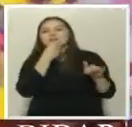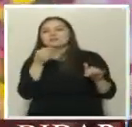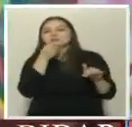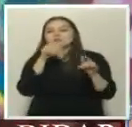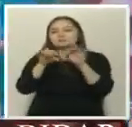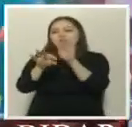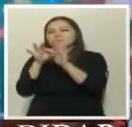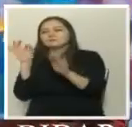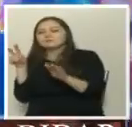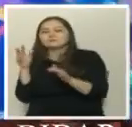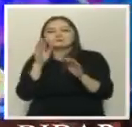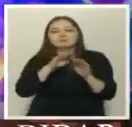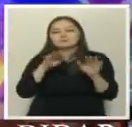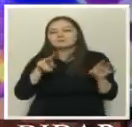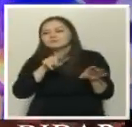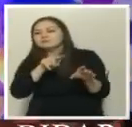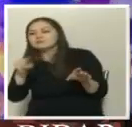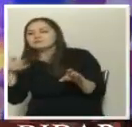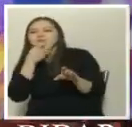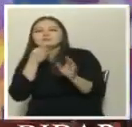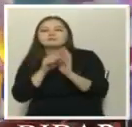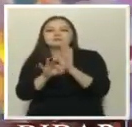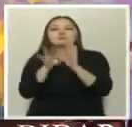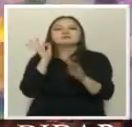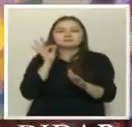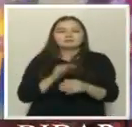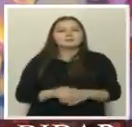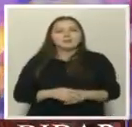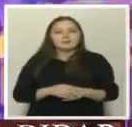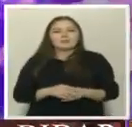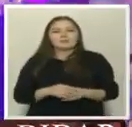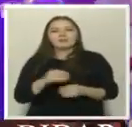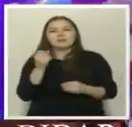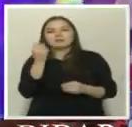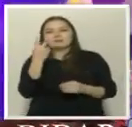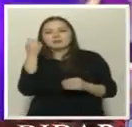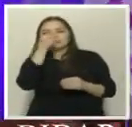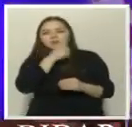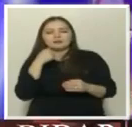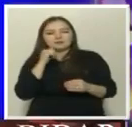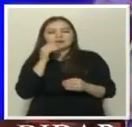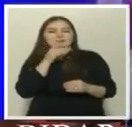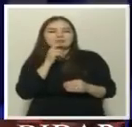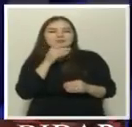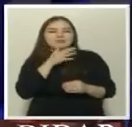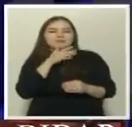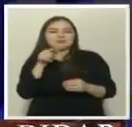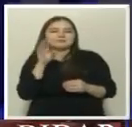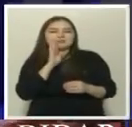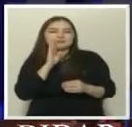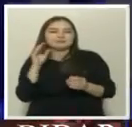театрализованным представлением «С днем рождения, город». Оно же стало и первым конкурсным заданием для участниц. В конкурсе, открывшем